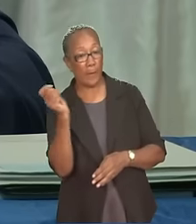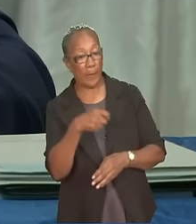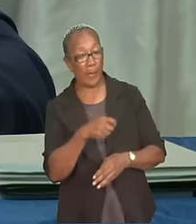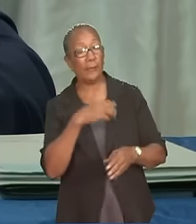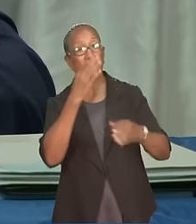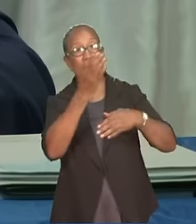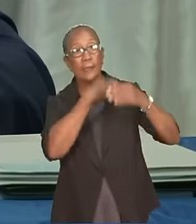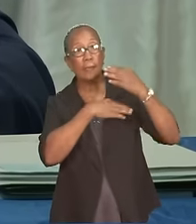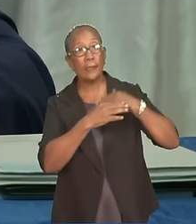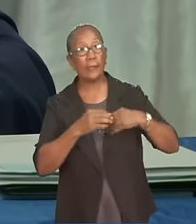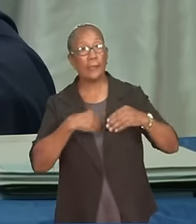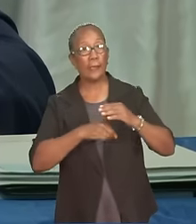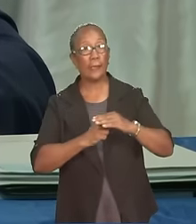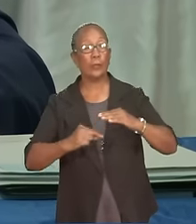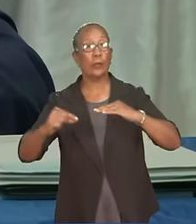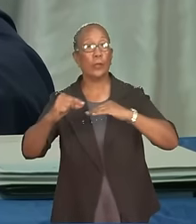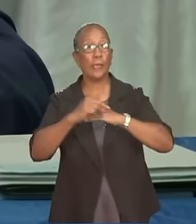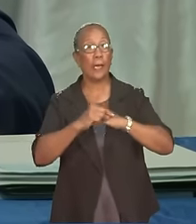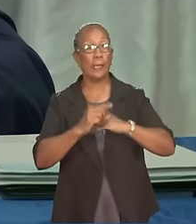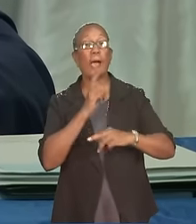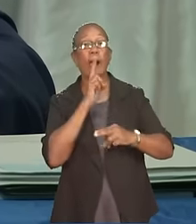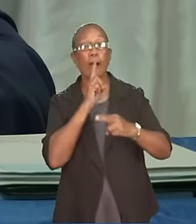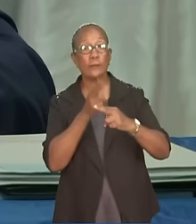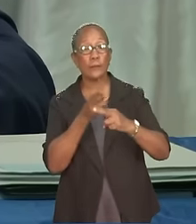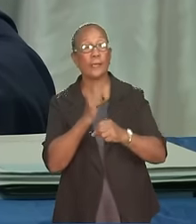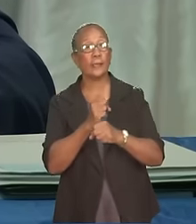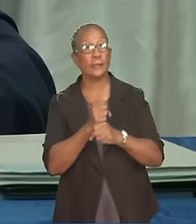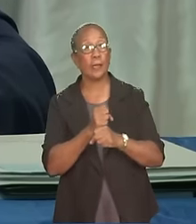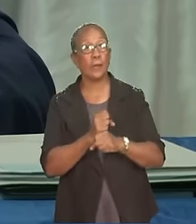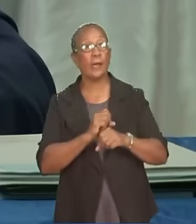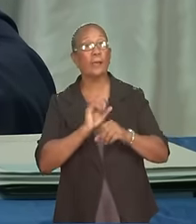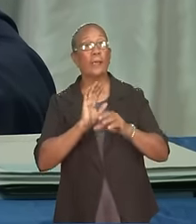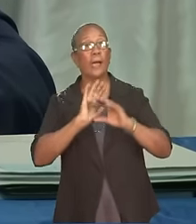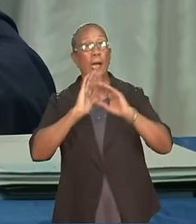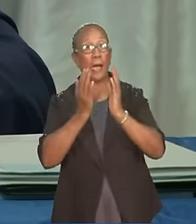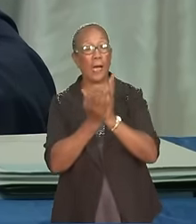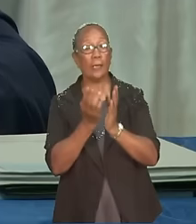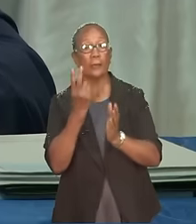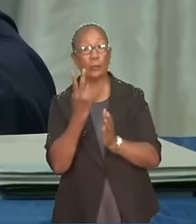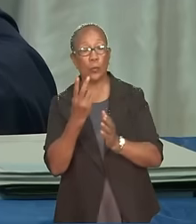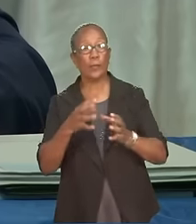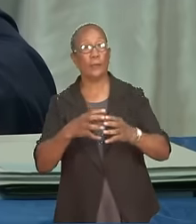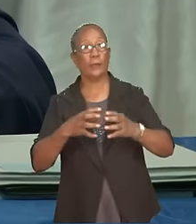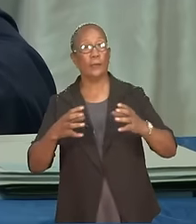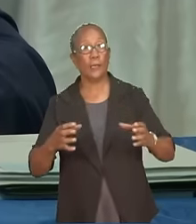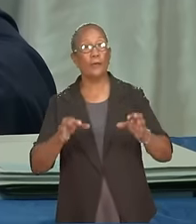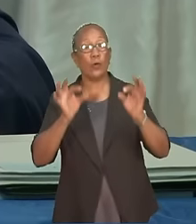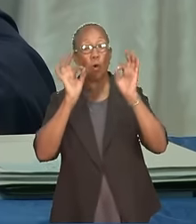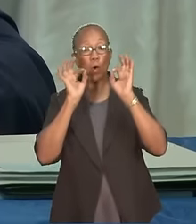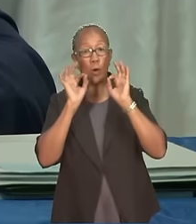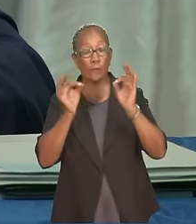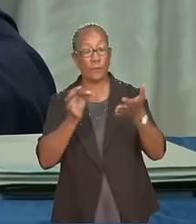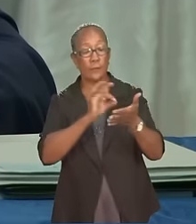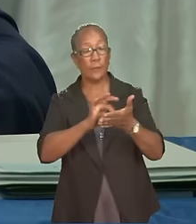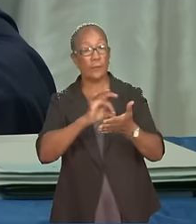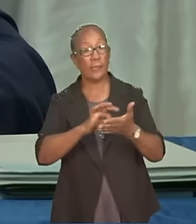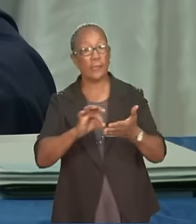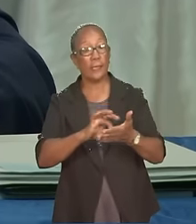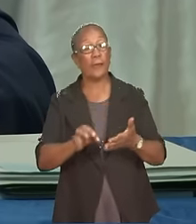En daarbij is dan afgesproken dat alle 2 bedrijven een officieel schrijven gaan